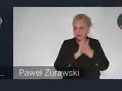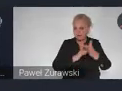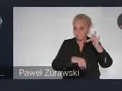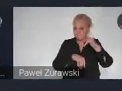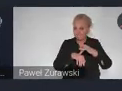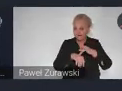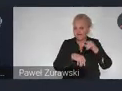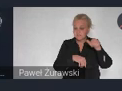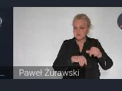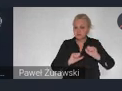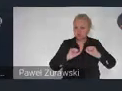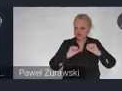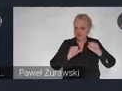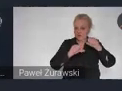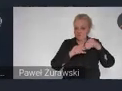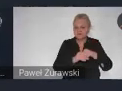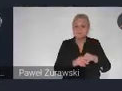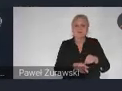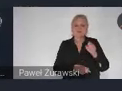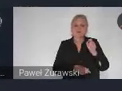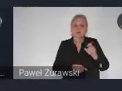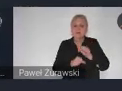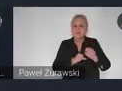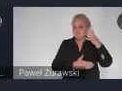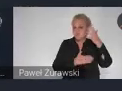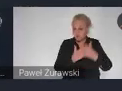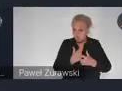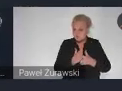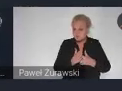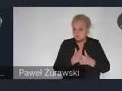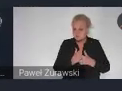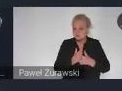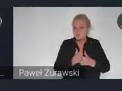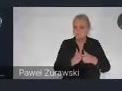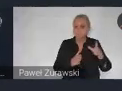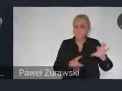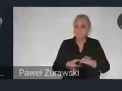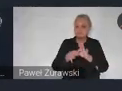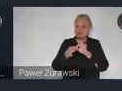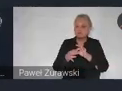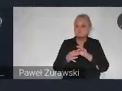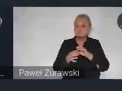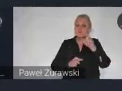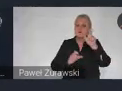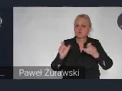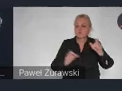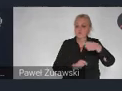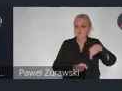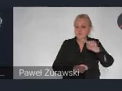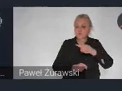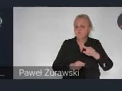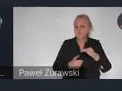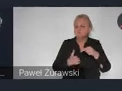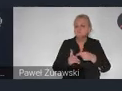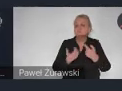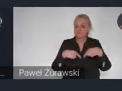podejmowanych działań czyli są to korzyści które odnoszą beneficjenci w wyniku